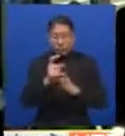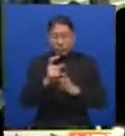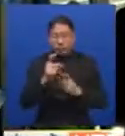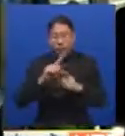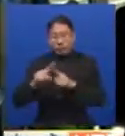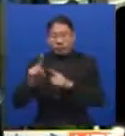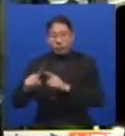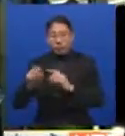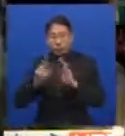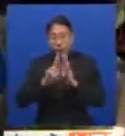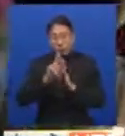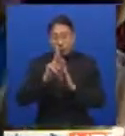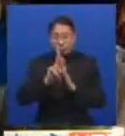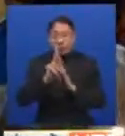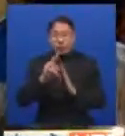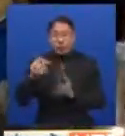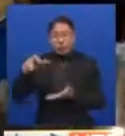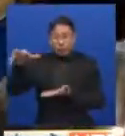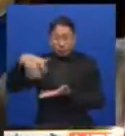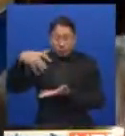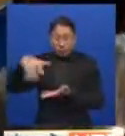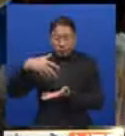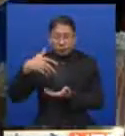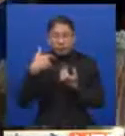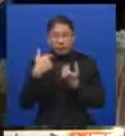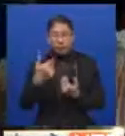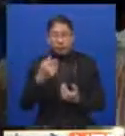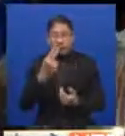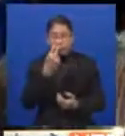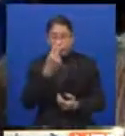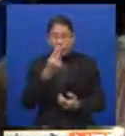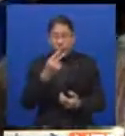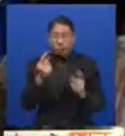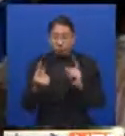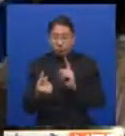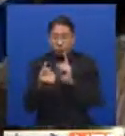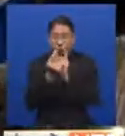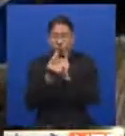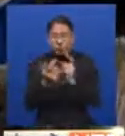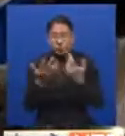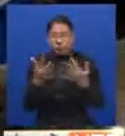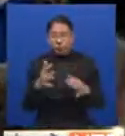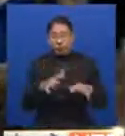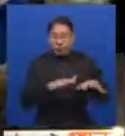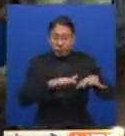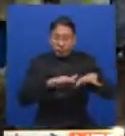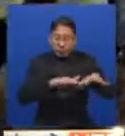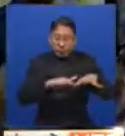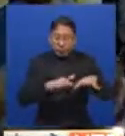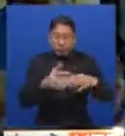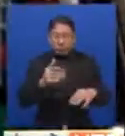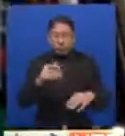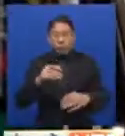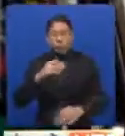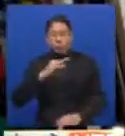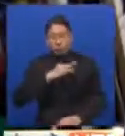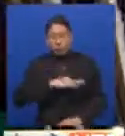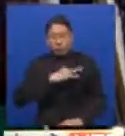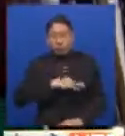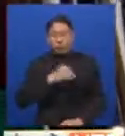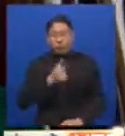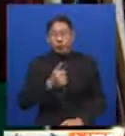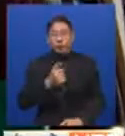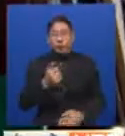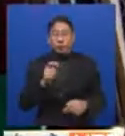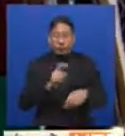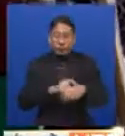สาธารณภัยจังรายเปิดเผยว่าตรวจสอบเบื้องต้นไม่พบความเสียหายเนื่องจากแรงสั่นสะเทือนแม่รู้สึกได้แต่เป็นเพียงระยะเวลา